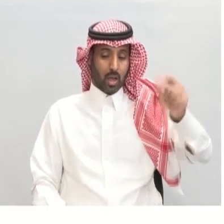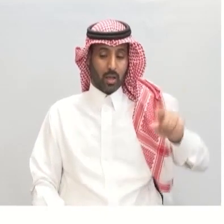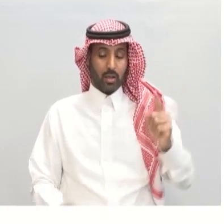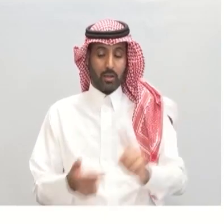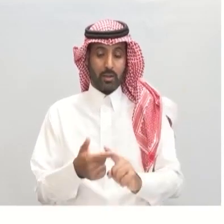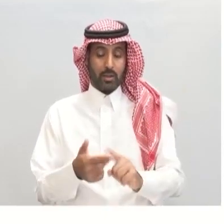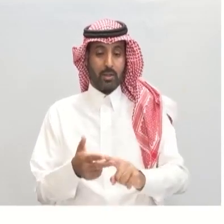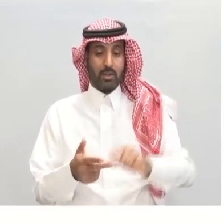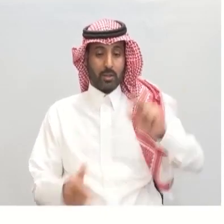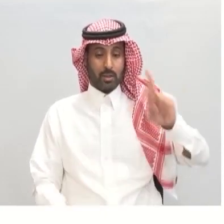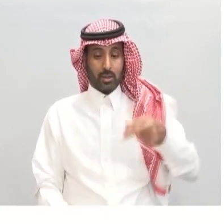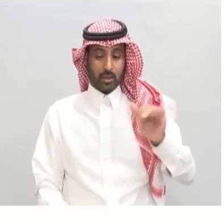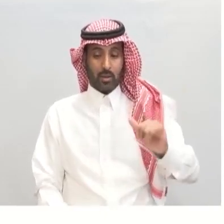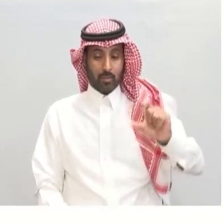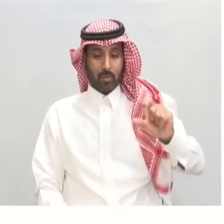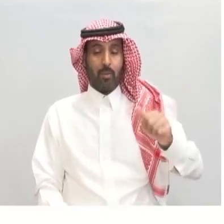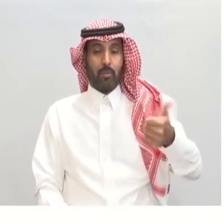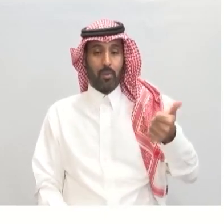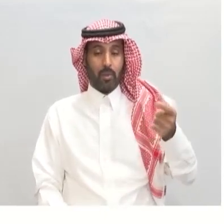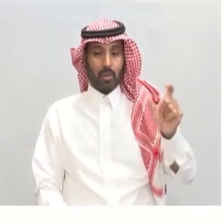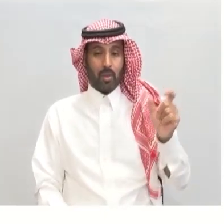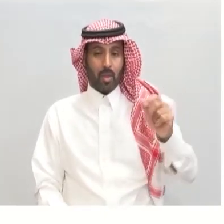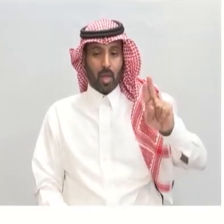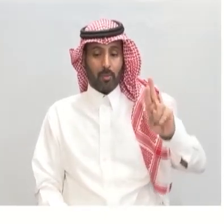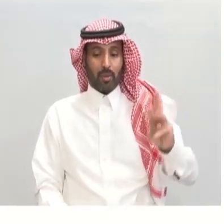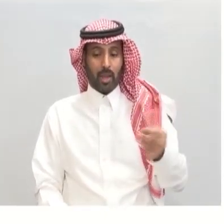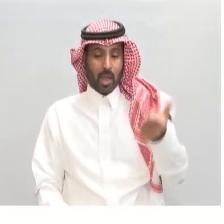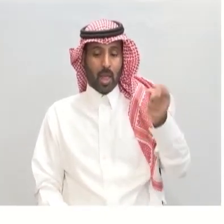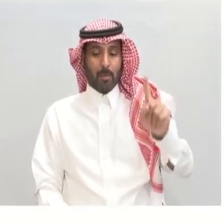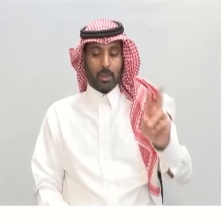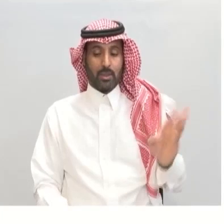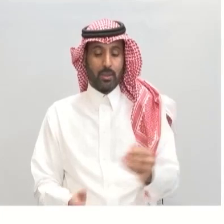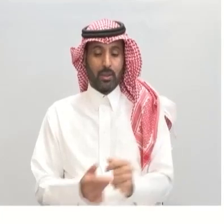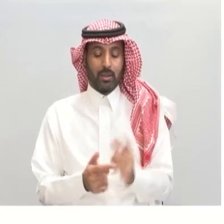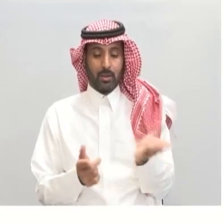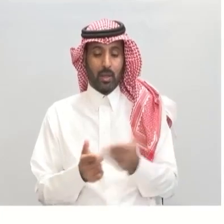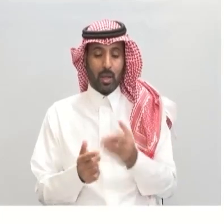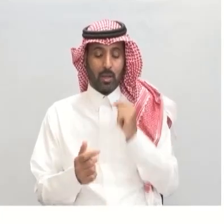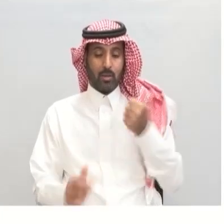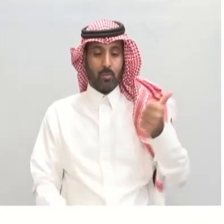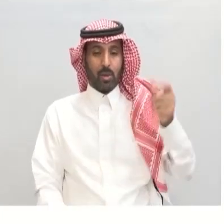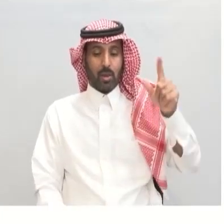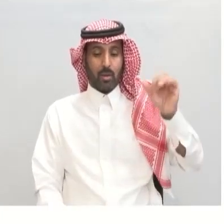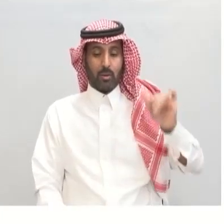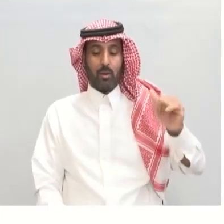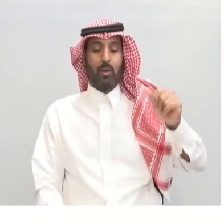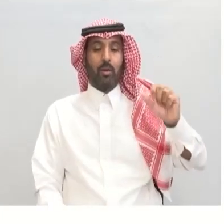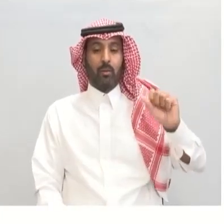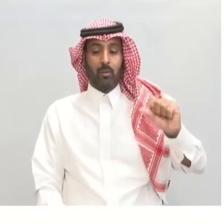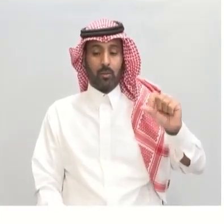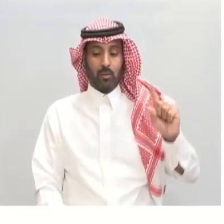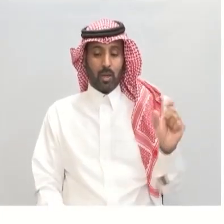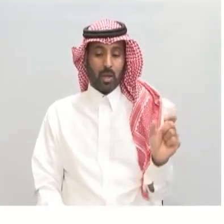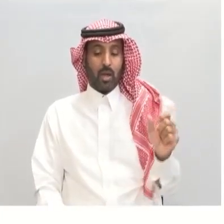احسنتم عبد الله بن عمرو بن العاص وختاما ابي بن كعب اولئك من عرف من الصحابه